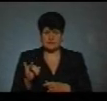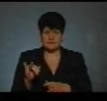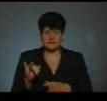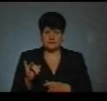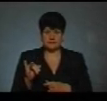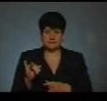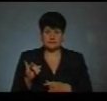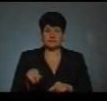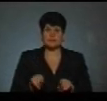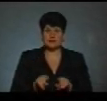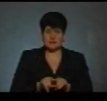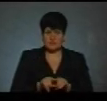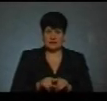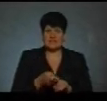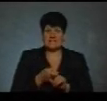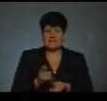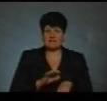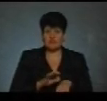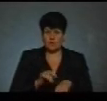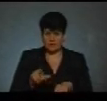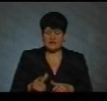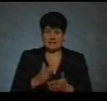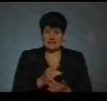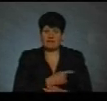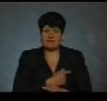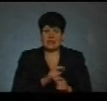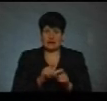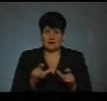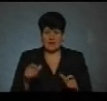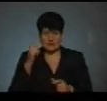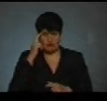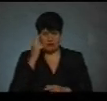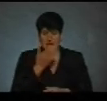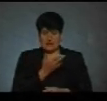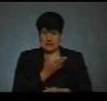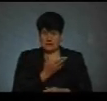Владика Сергій також інфікований, знаходиться в лікарні в Києві.